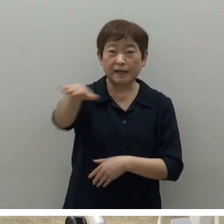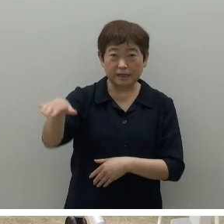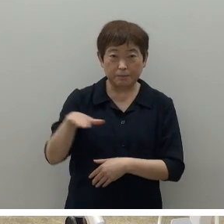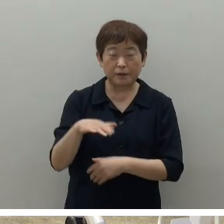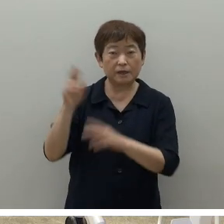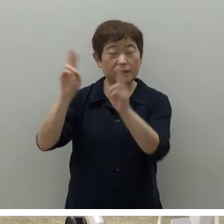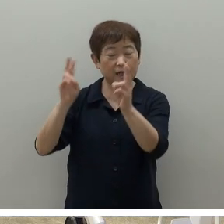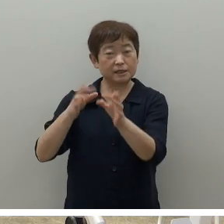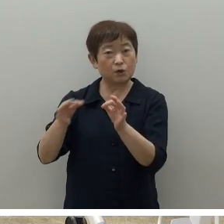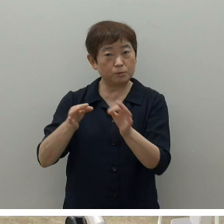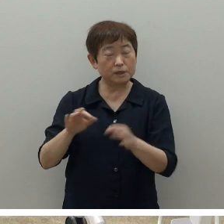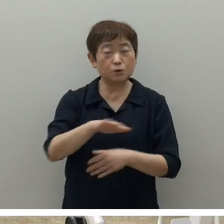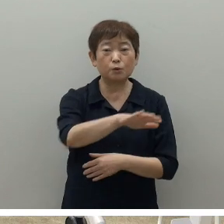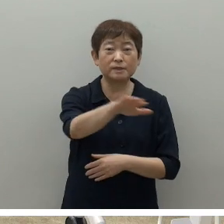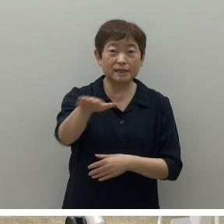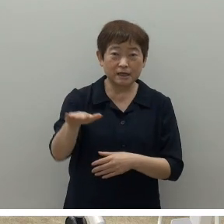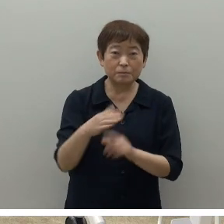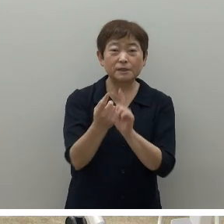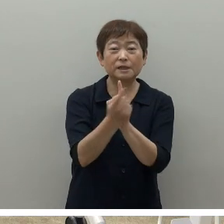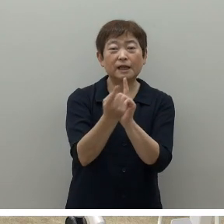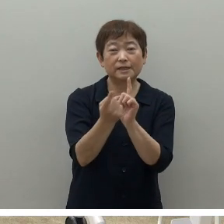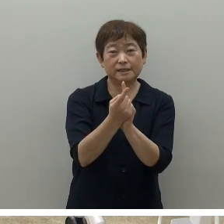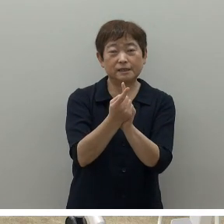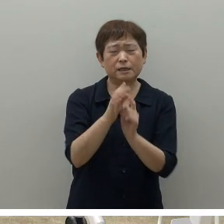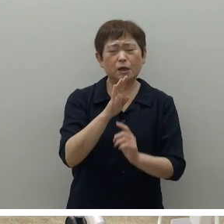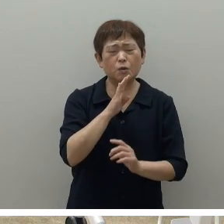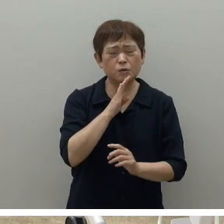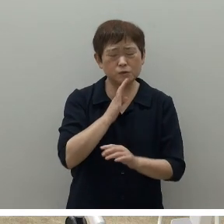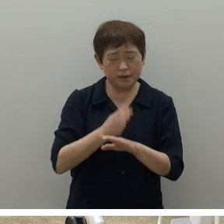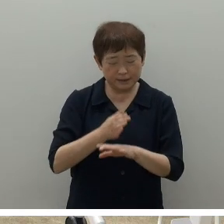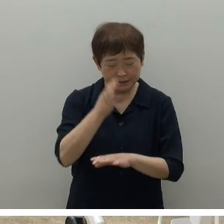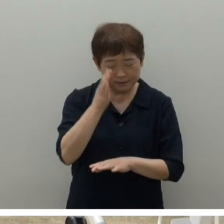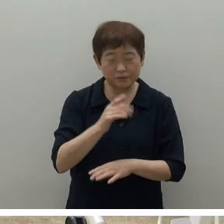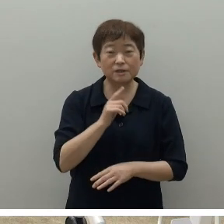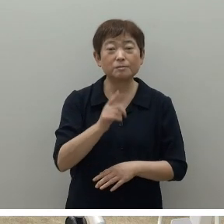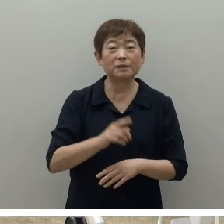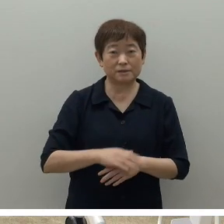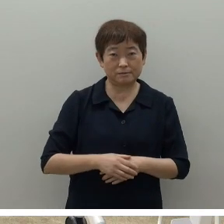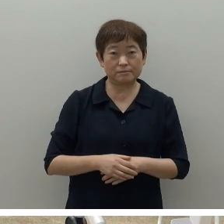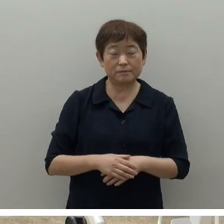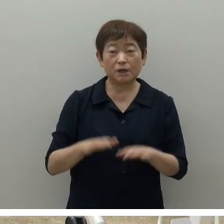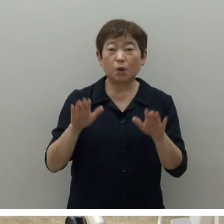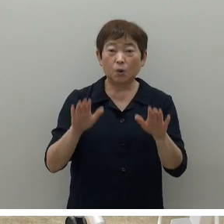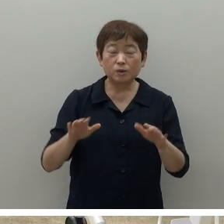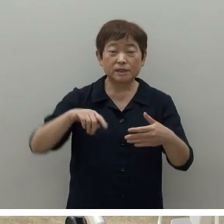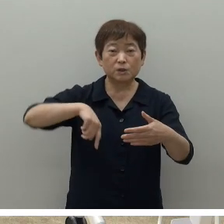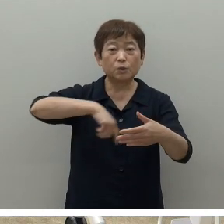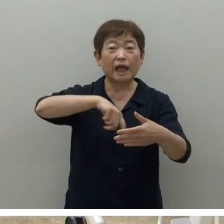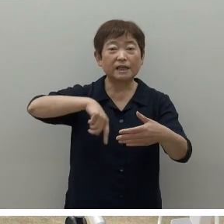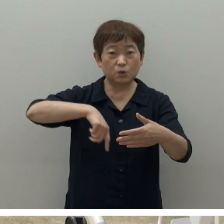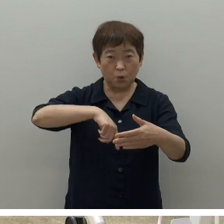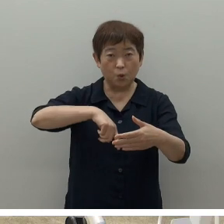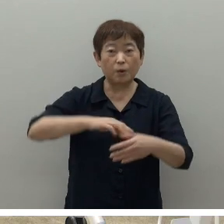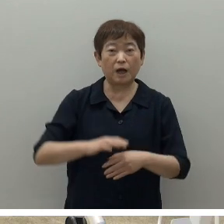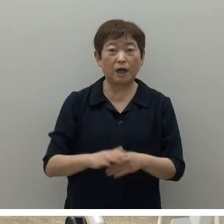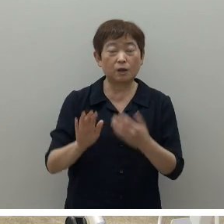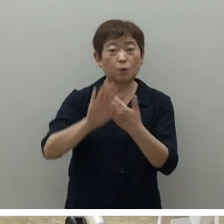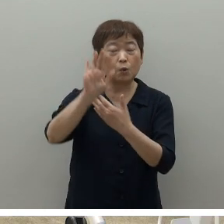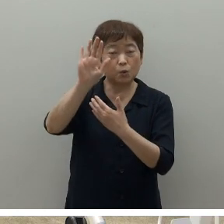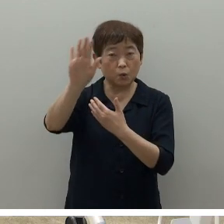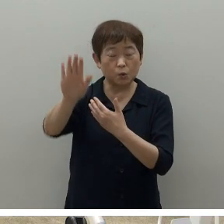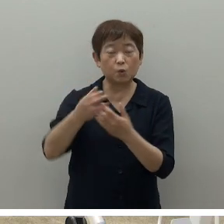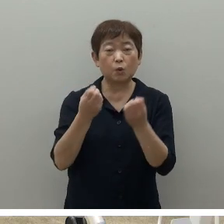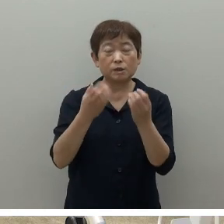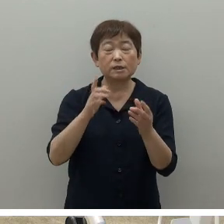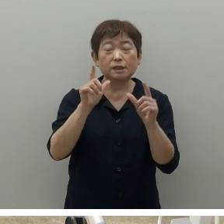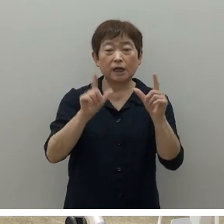民の皆様、事業者の皆様に対しまして心から感謝申し上げます。本日の案件は、